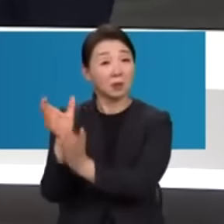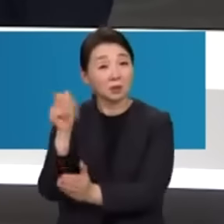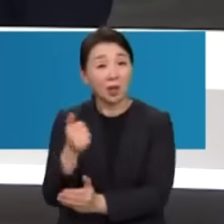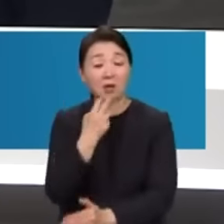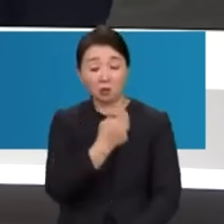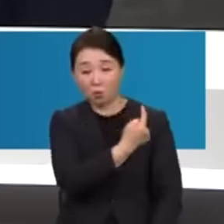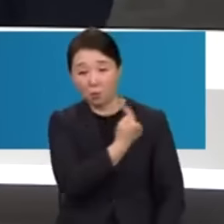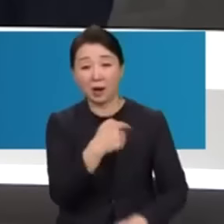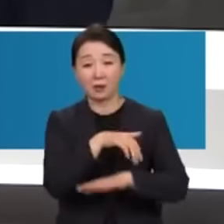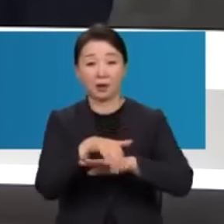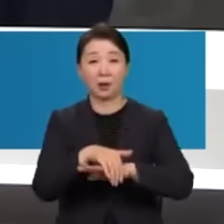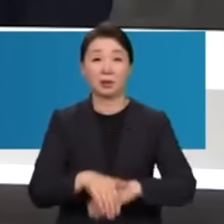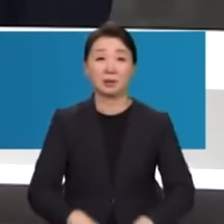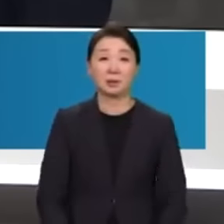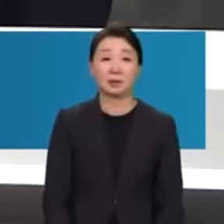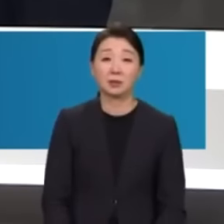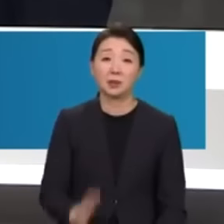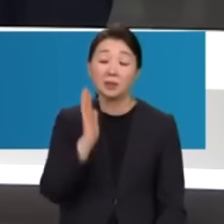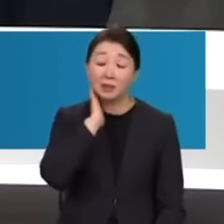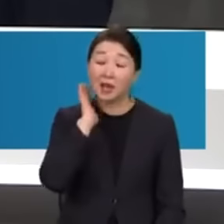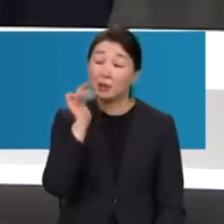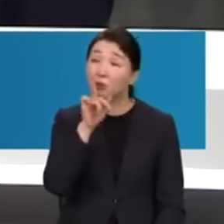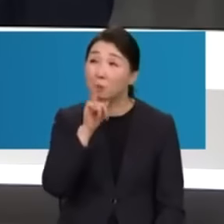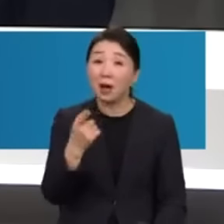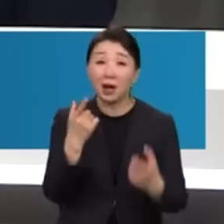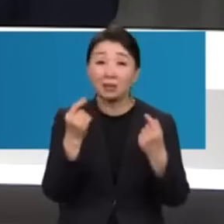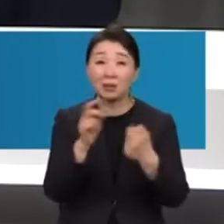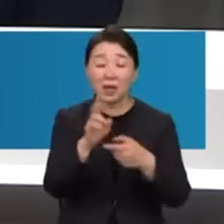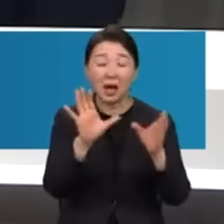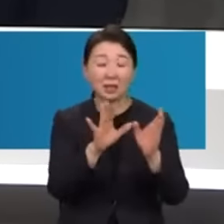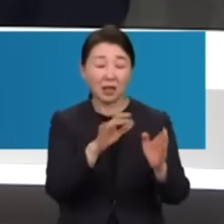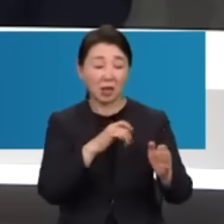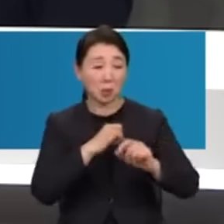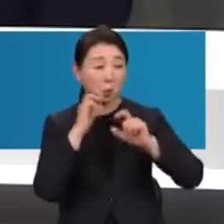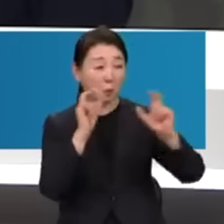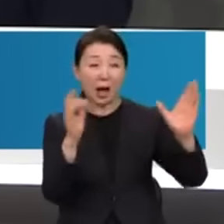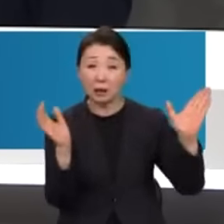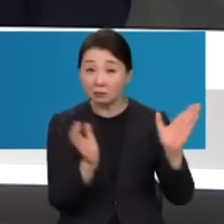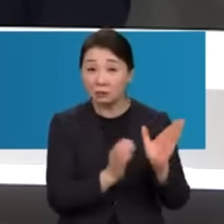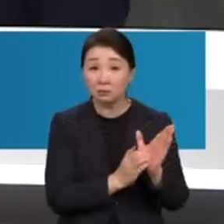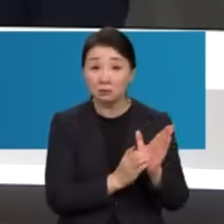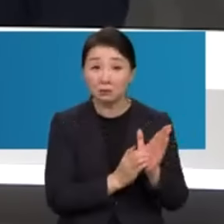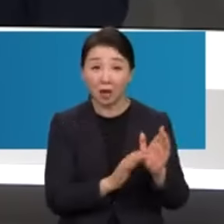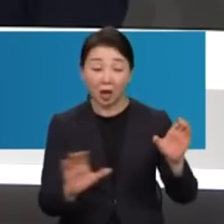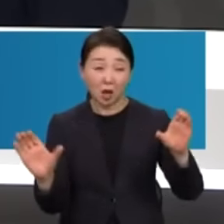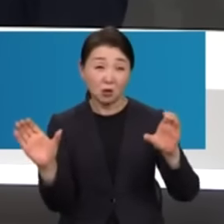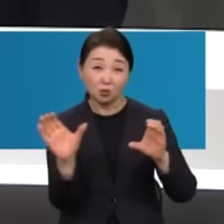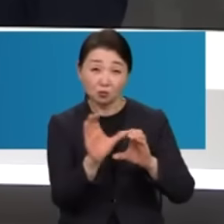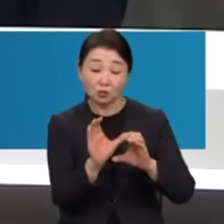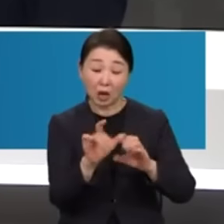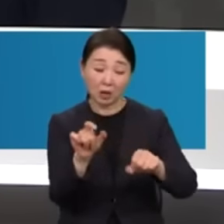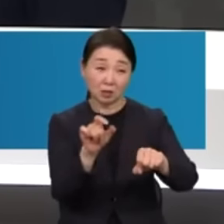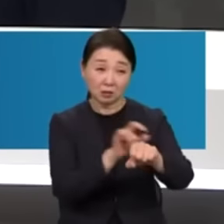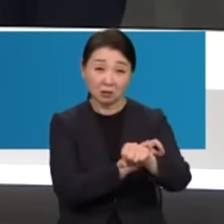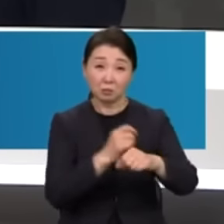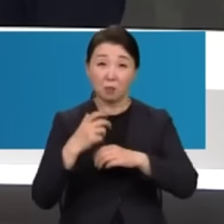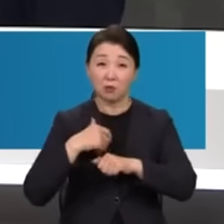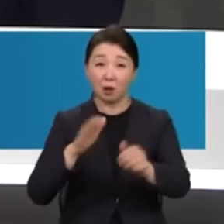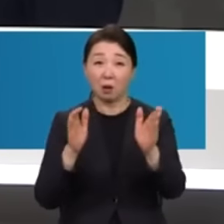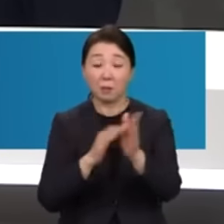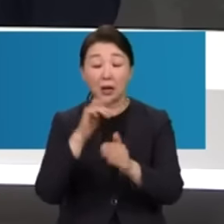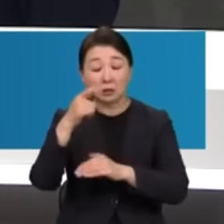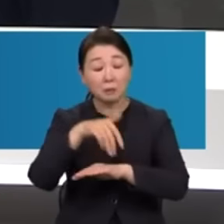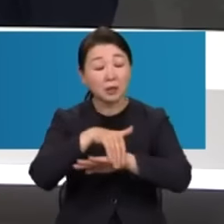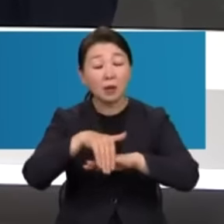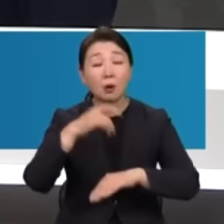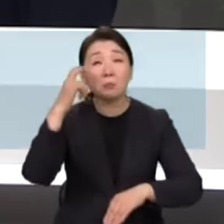진입할 계획이었다는 겁니다. 대통령 주장대로 야당의 경고만 주려고 했다면 추가 공수부대 투입과 다음날 작전 계획이 대체